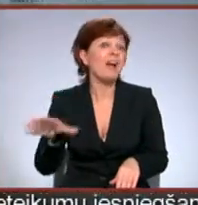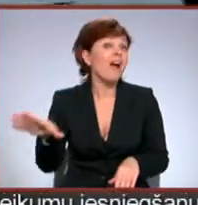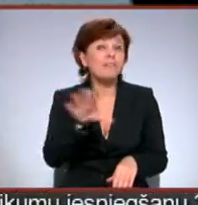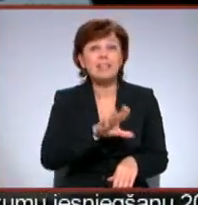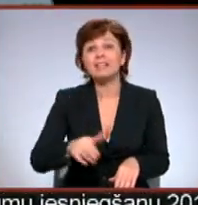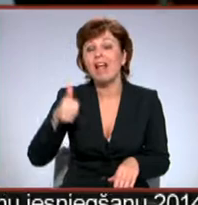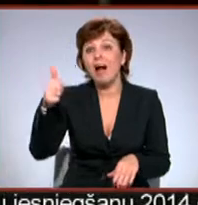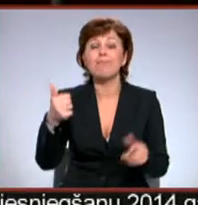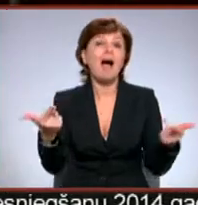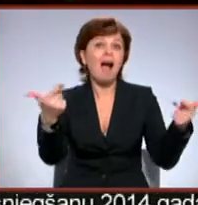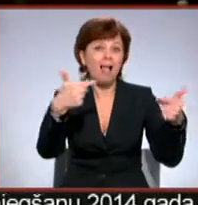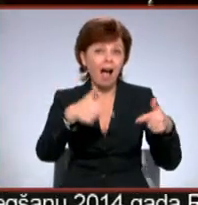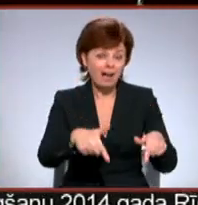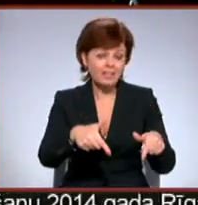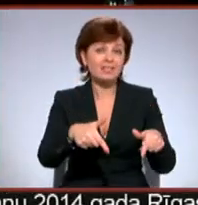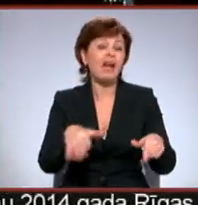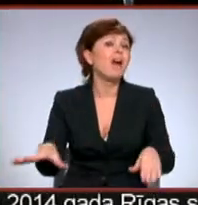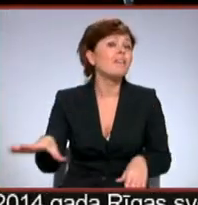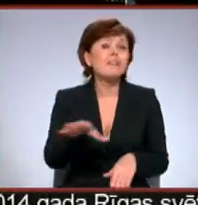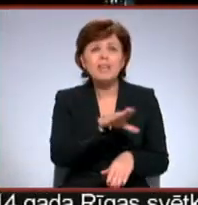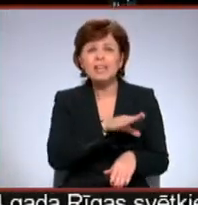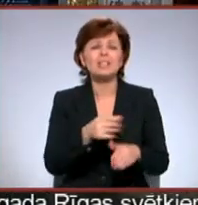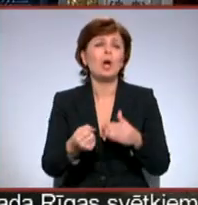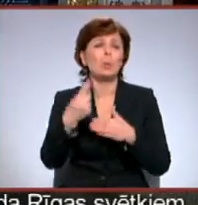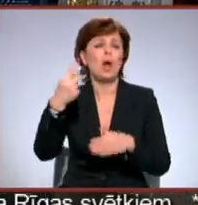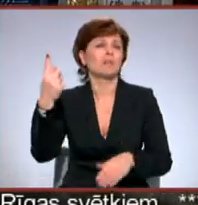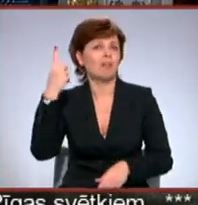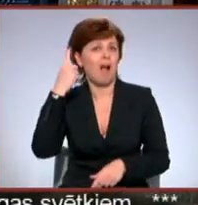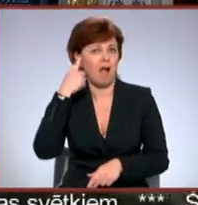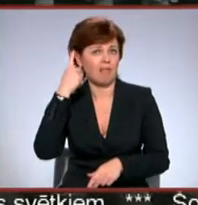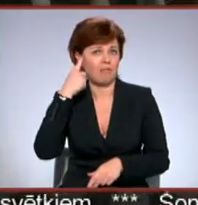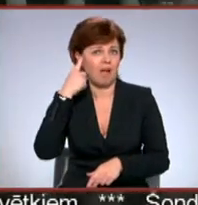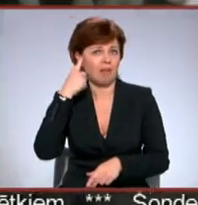vislabākais laiks ir tas laiks, kad viss rodās galvā.